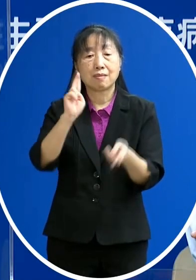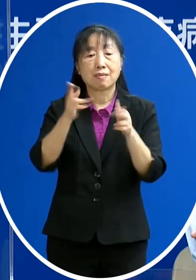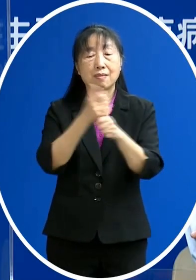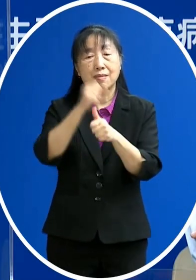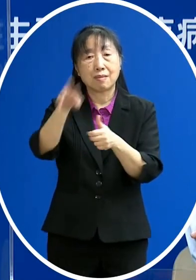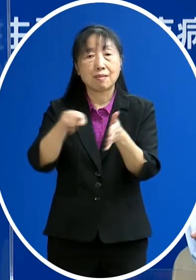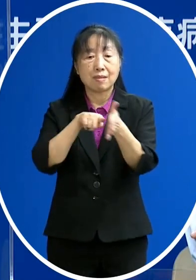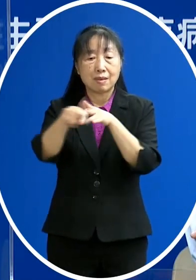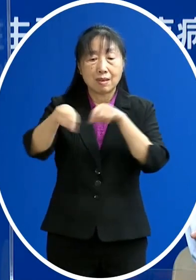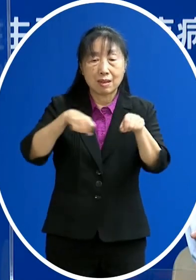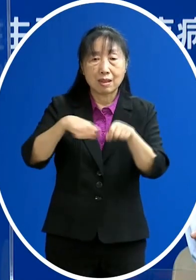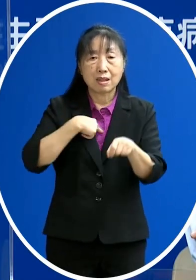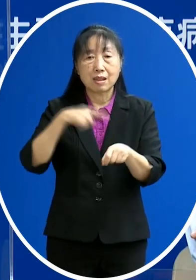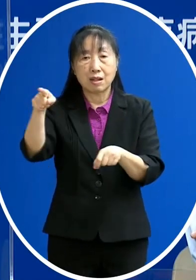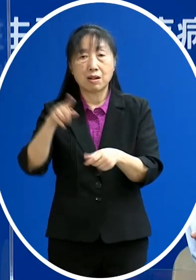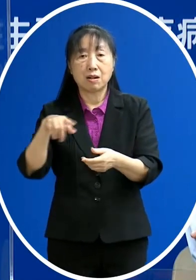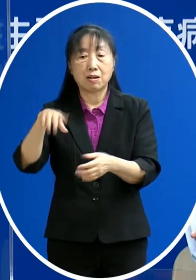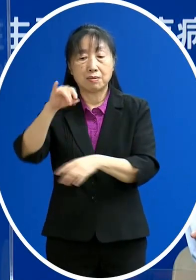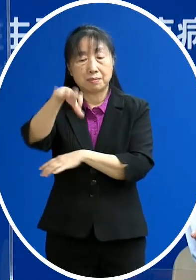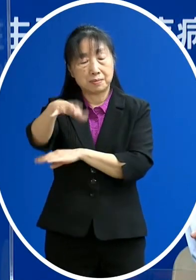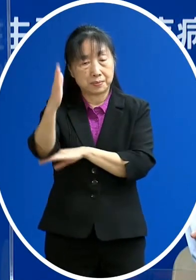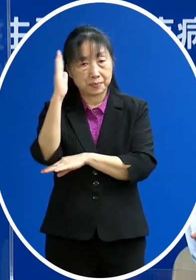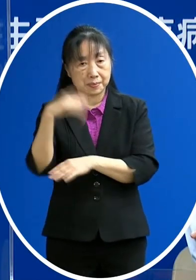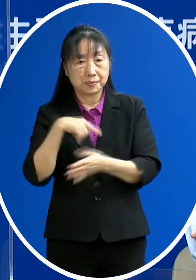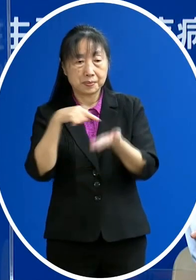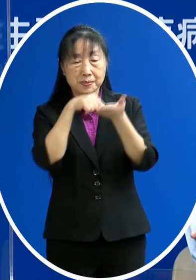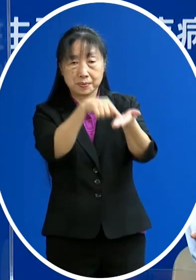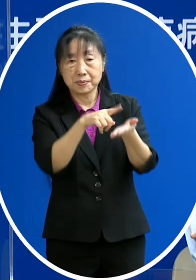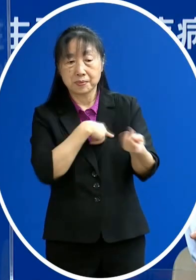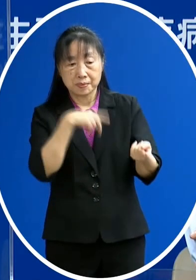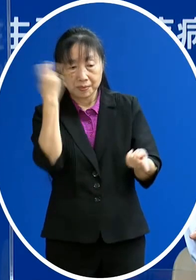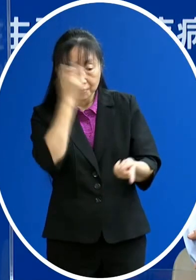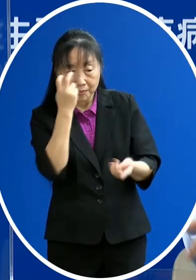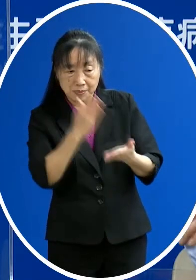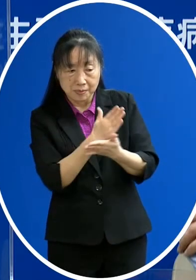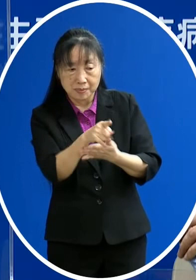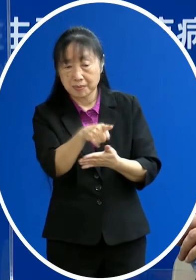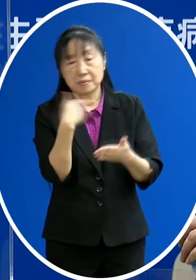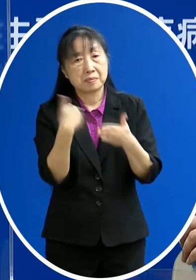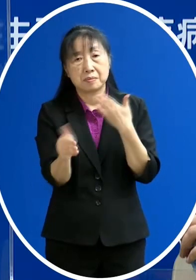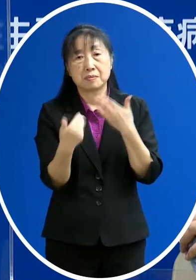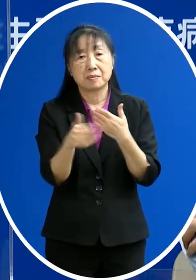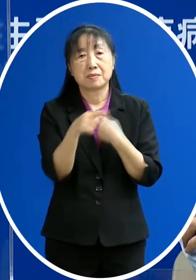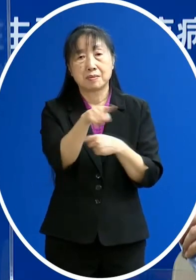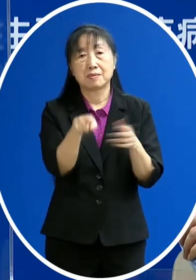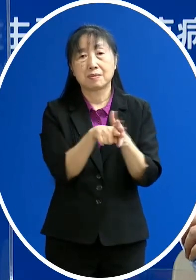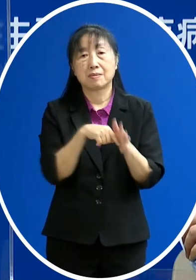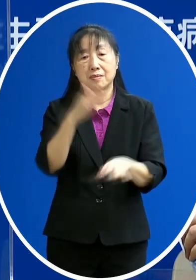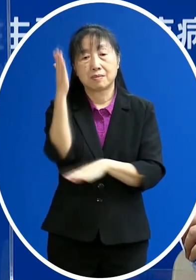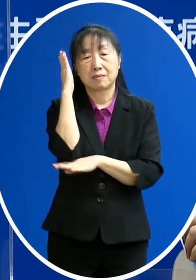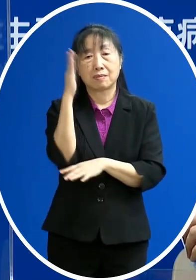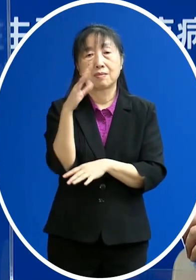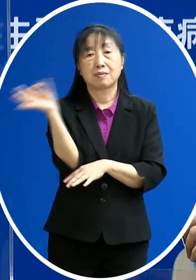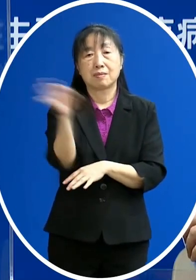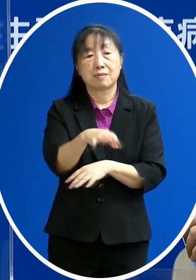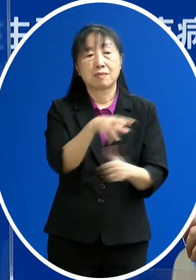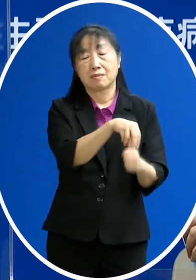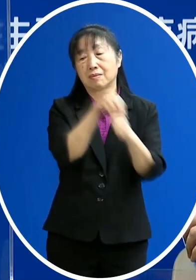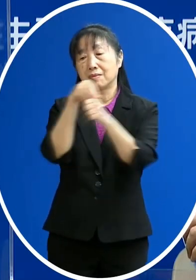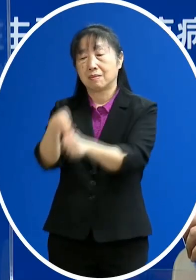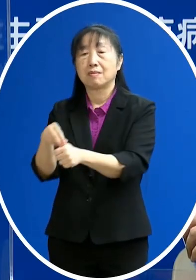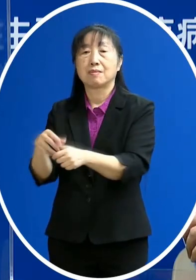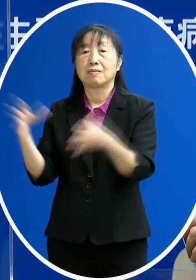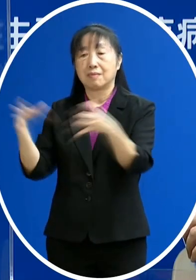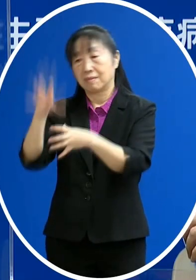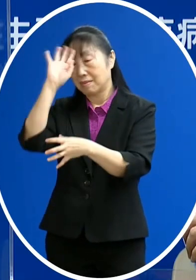经指挥中心同意，或经地方卫生单位评估家中环境不适合，可公费送集中检疫所